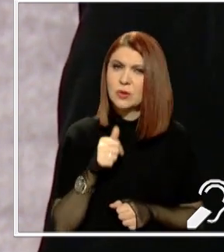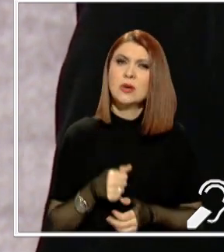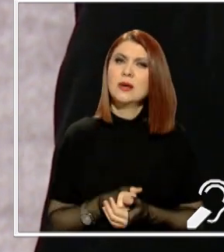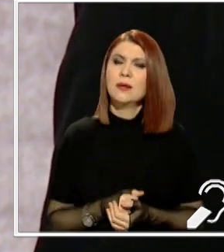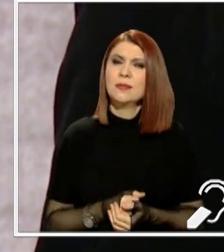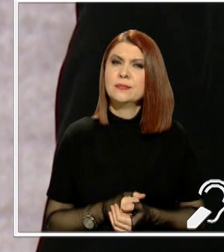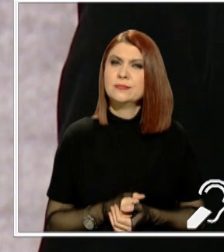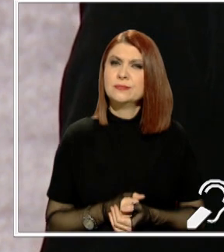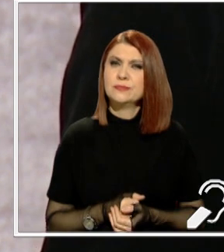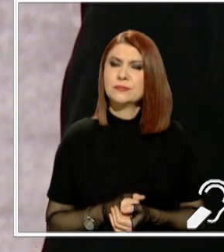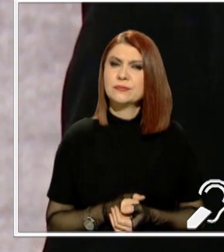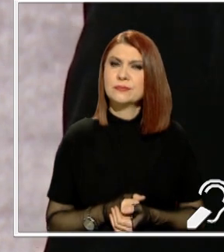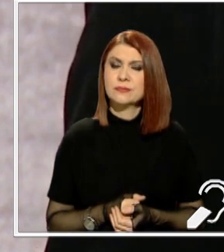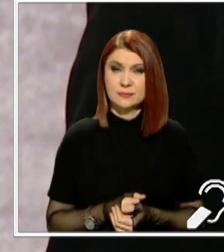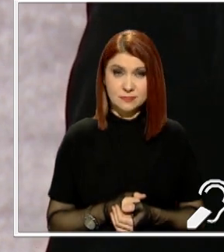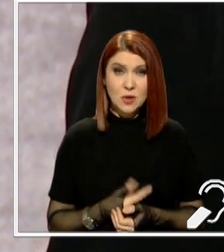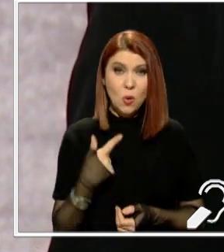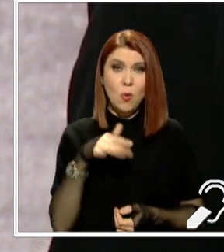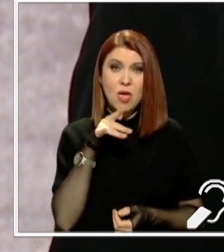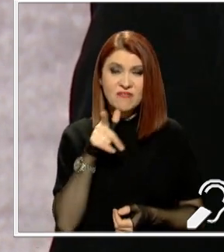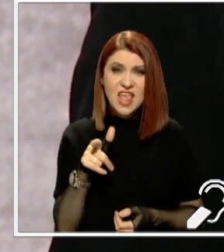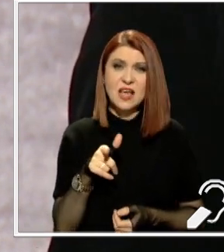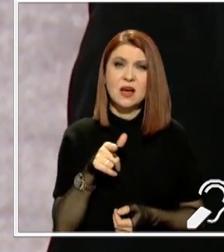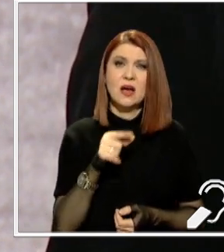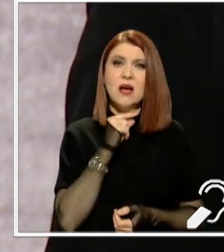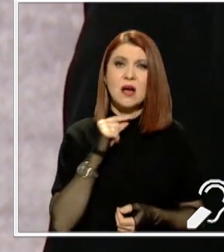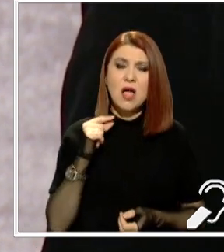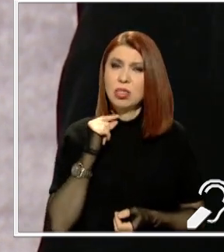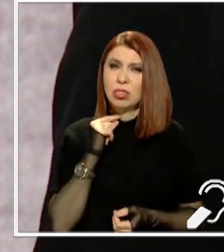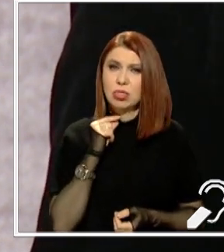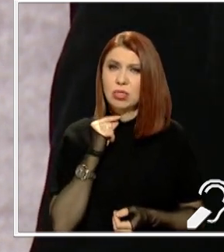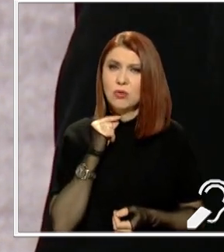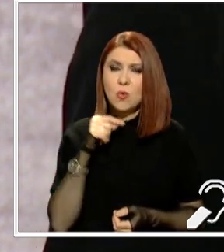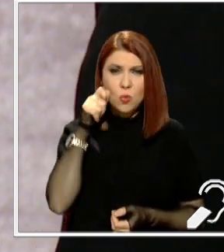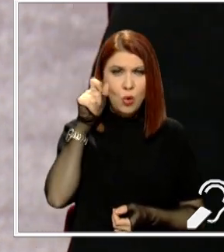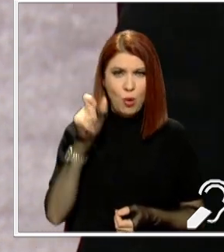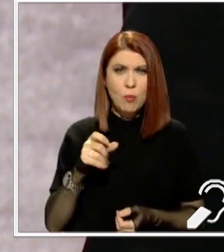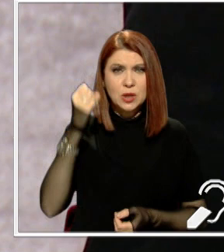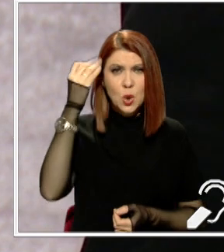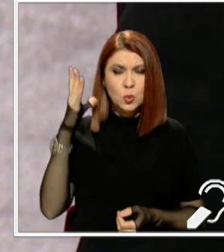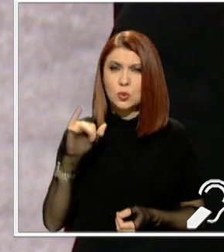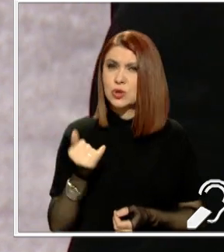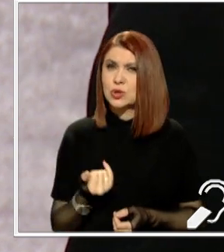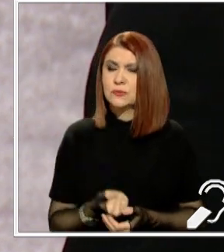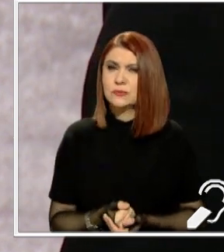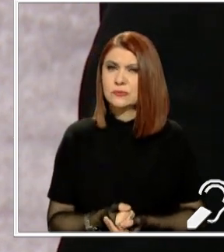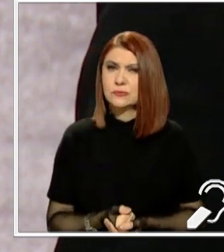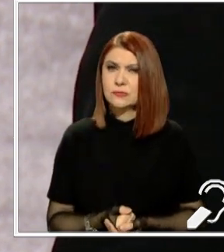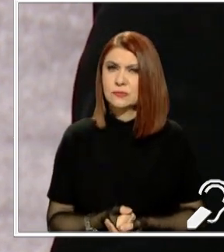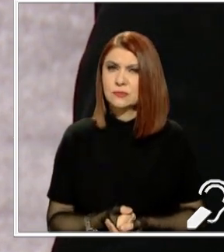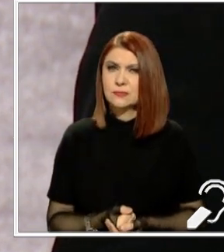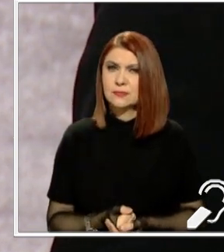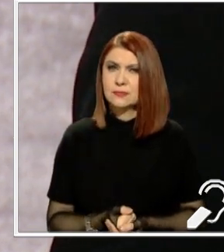Pavel, evreică, catolică, un om de cultură și